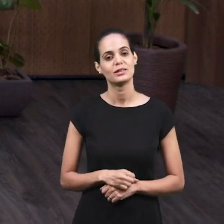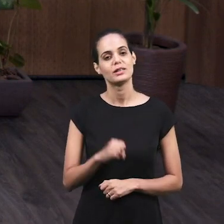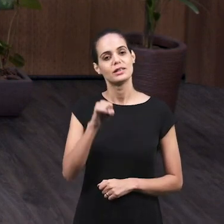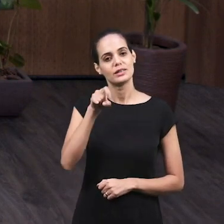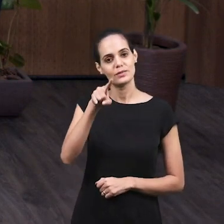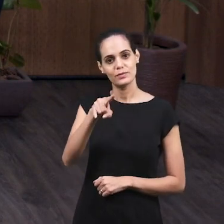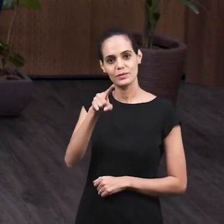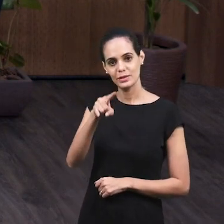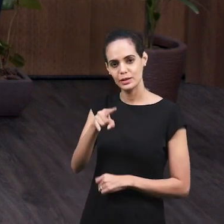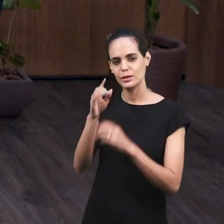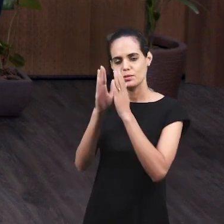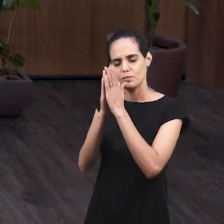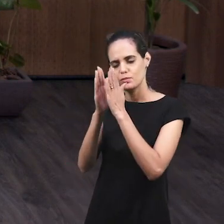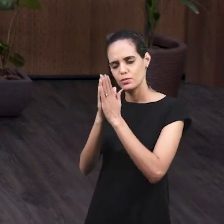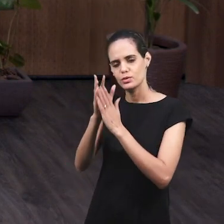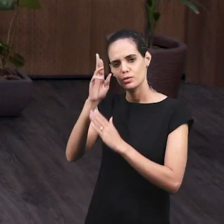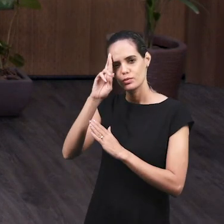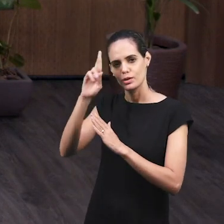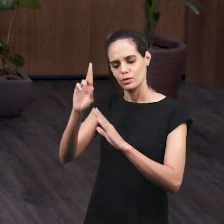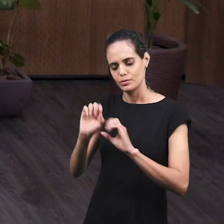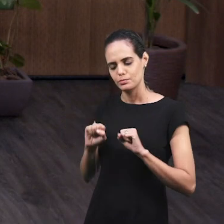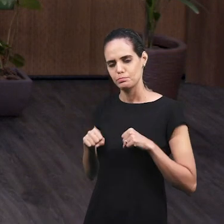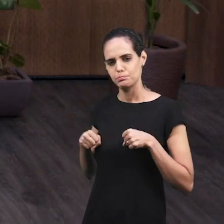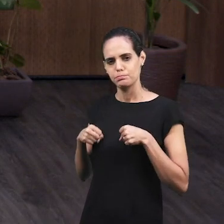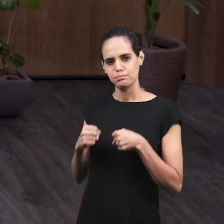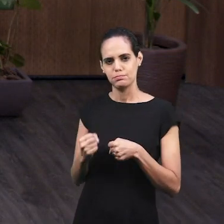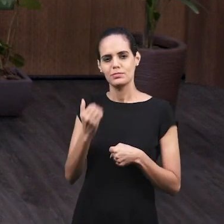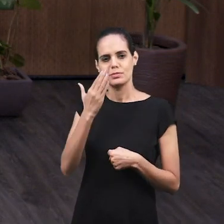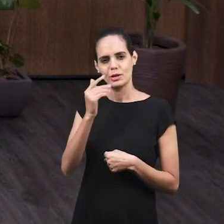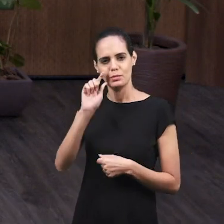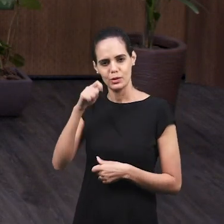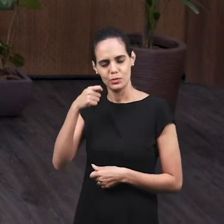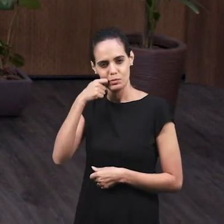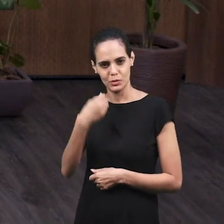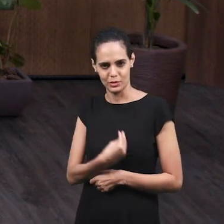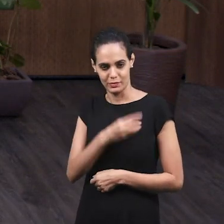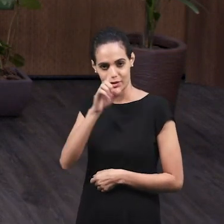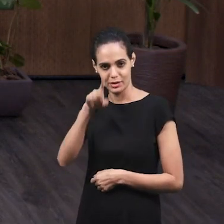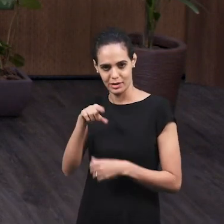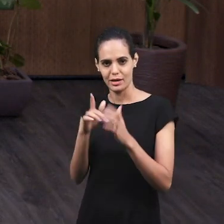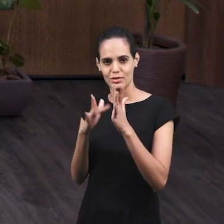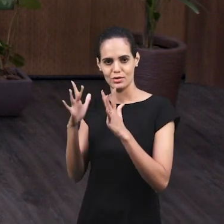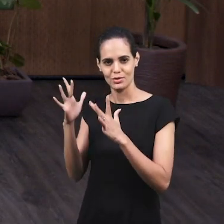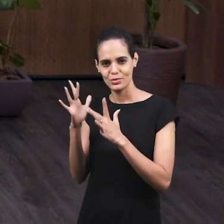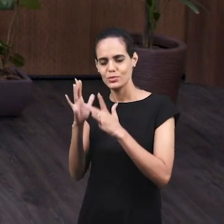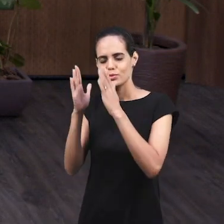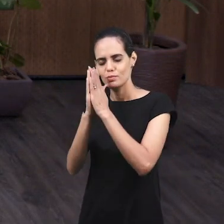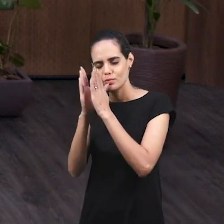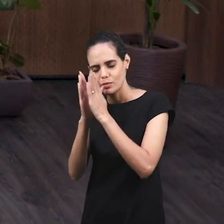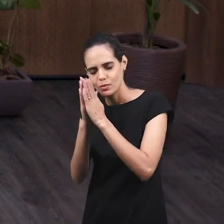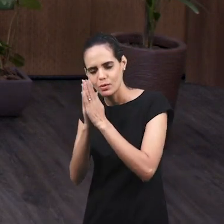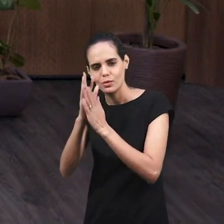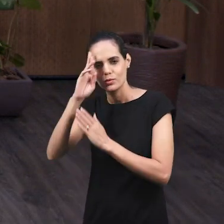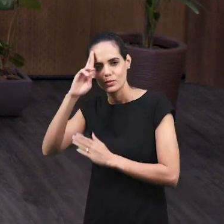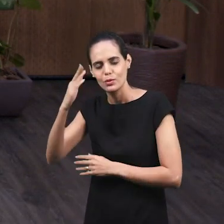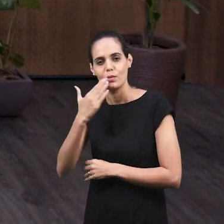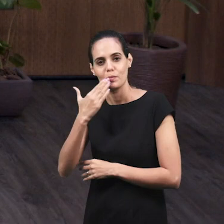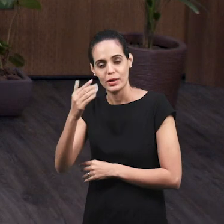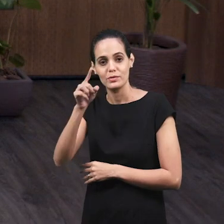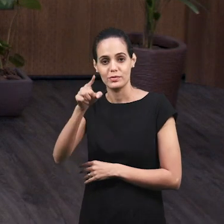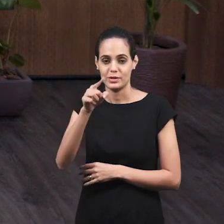c'est lui, nous pouvons dire, c'est lui qui mange, qui se nourrit, qui est nourri du pain de la